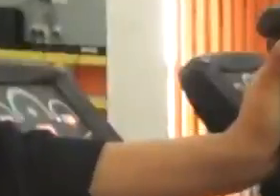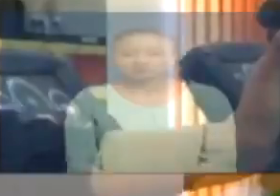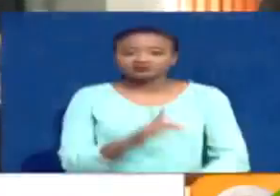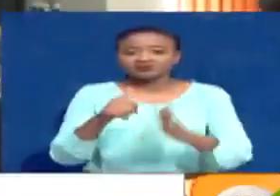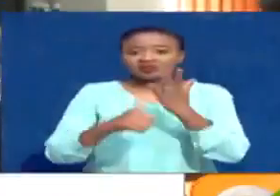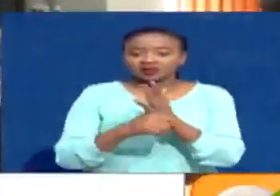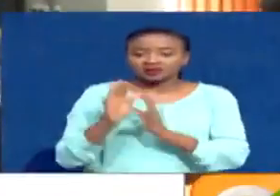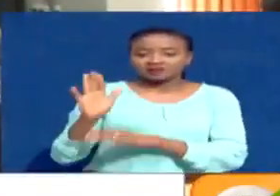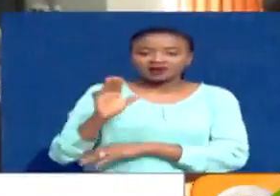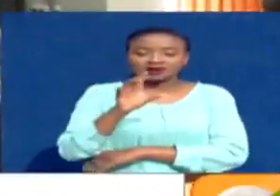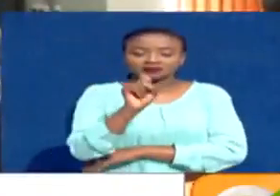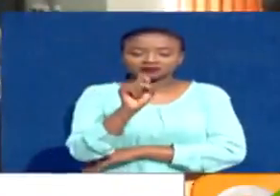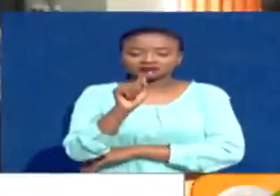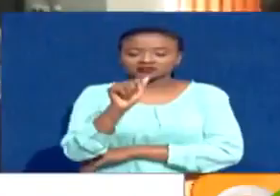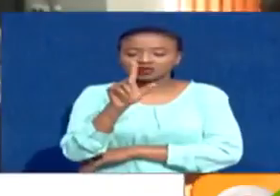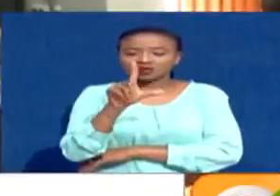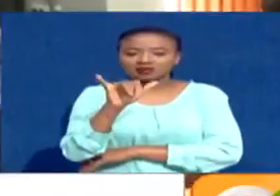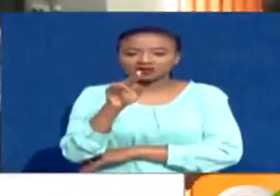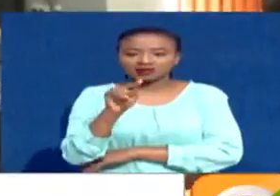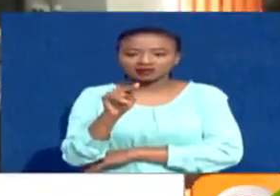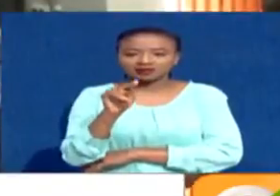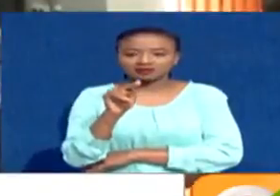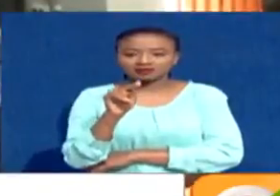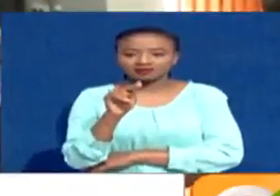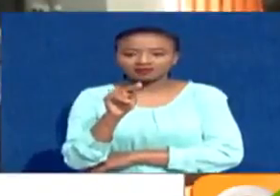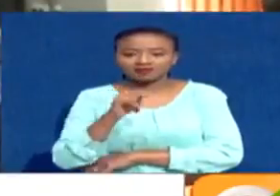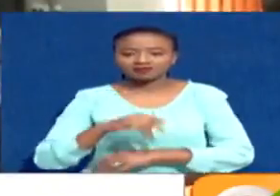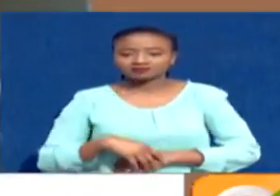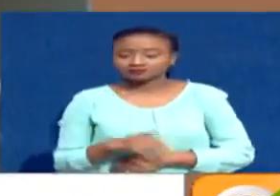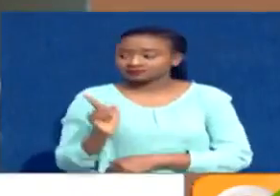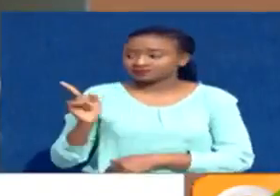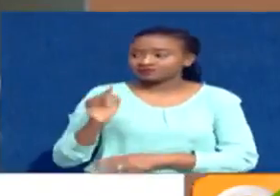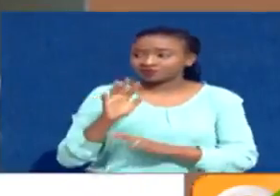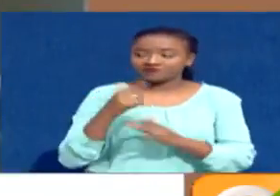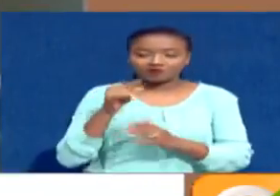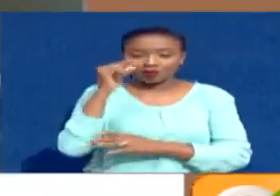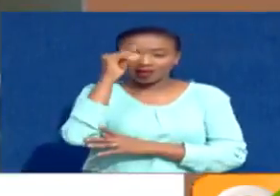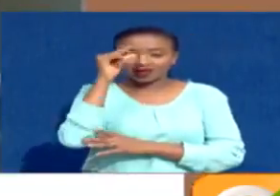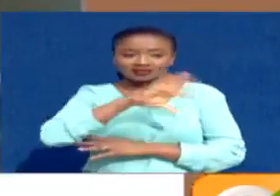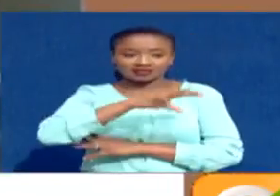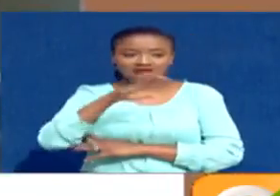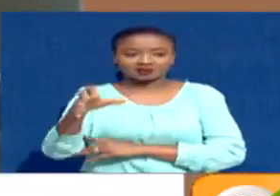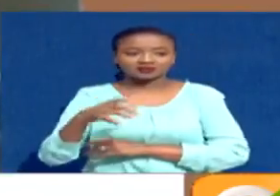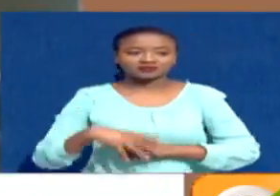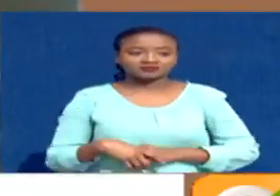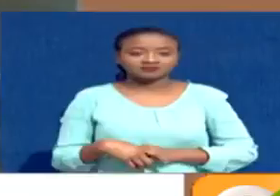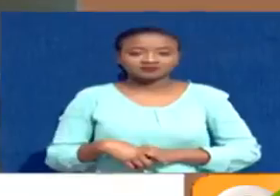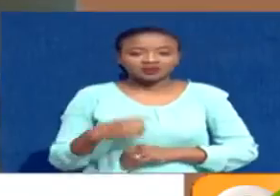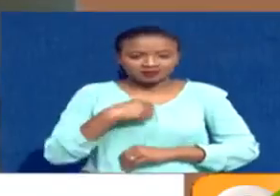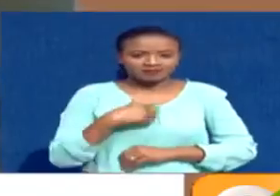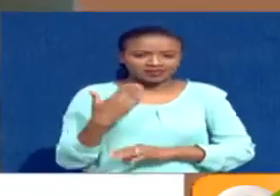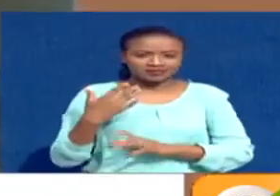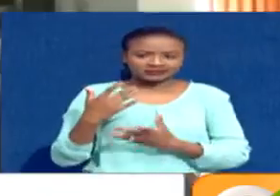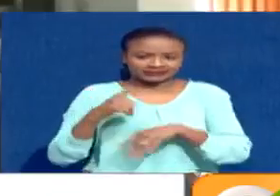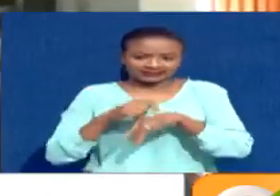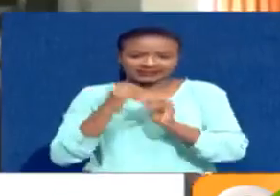Kwa majina naitwa Stalin Mohamed Abdi na natoka katika jimbo la Garissa County. Nilianza sana mambo na sports kwanza